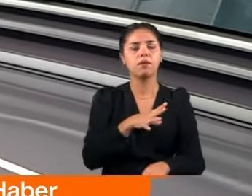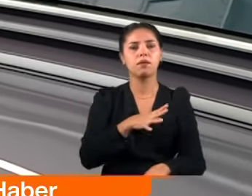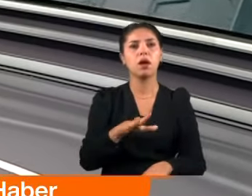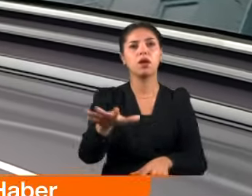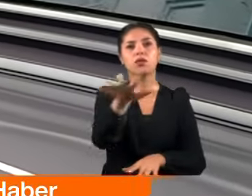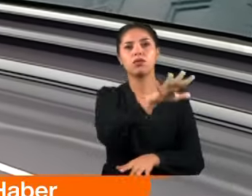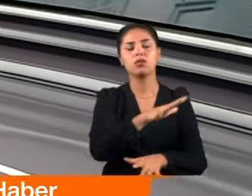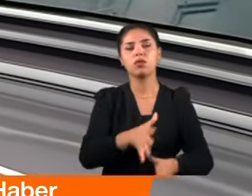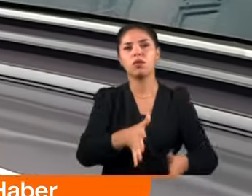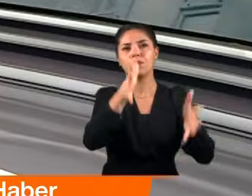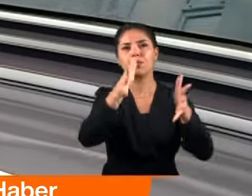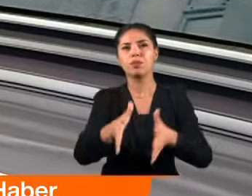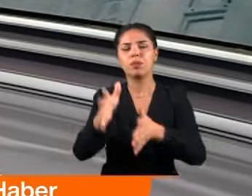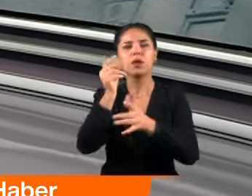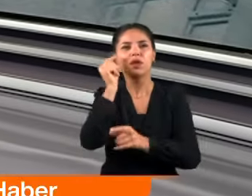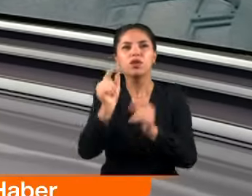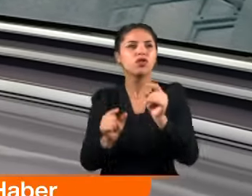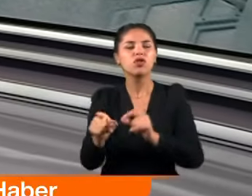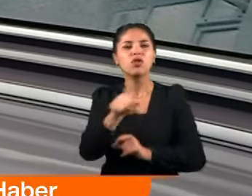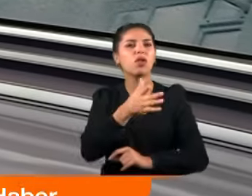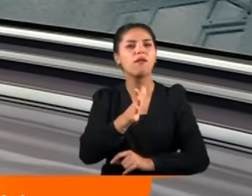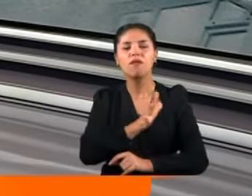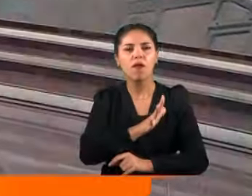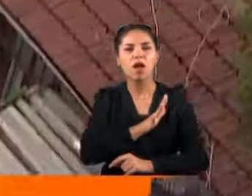Çevre binalarında yaşayanlar kısa süreli panik yaşadı tabii.